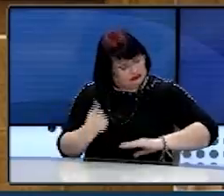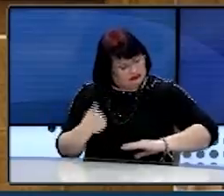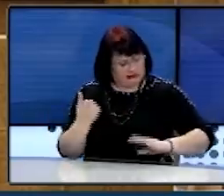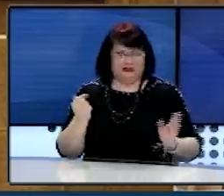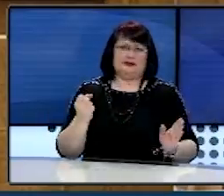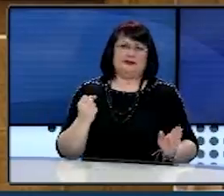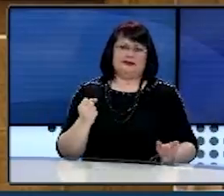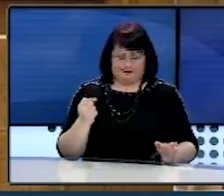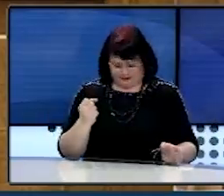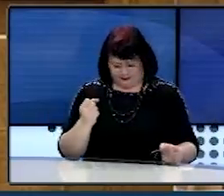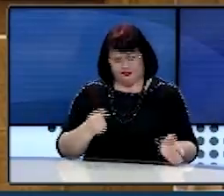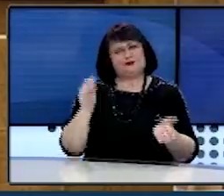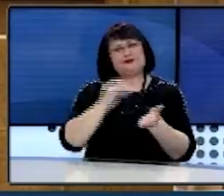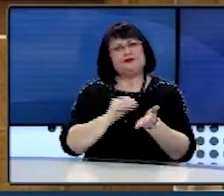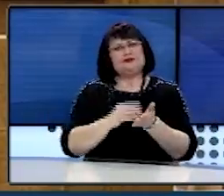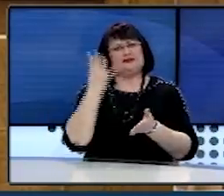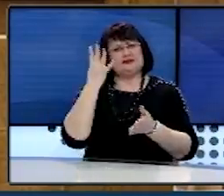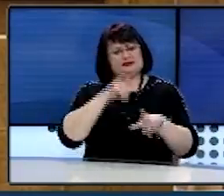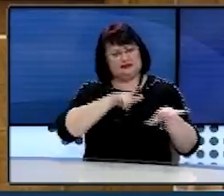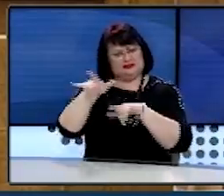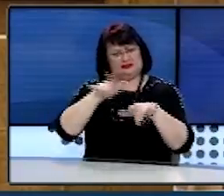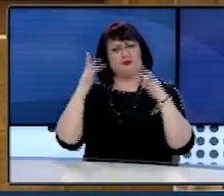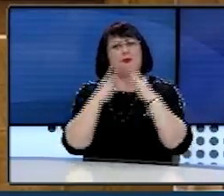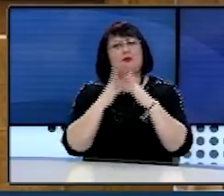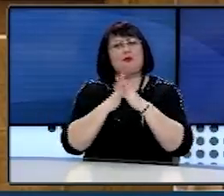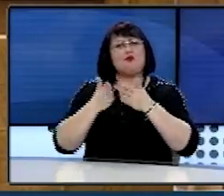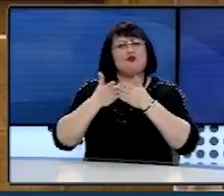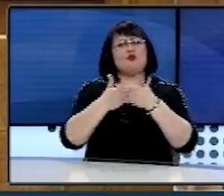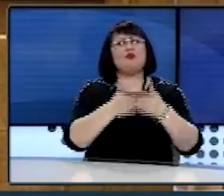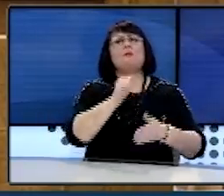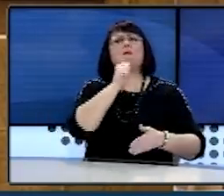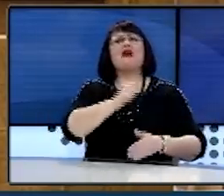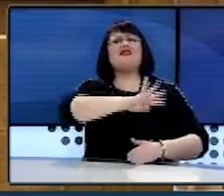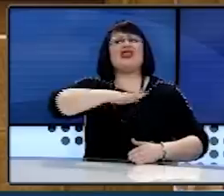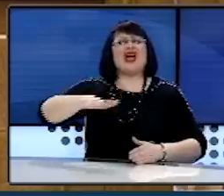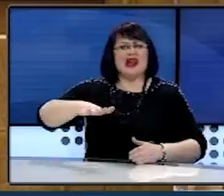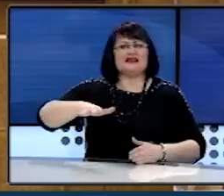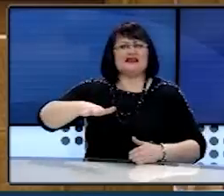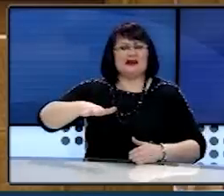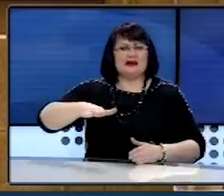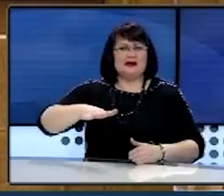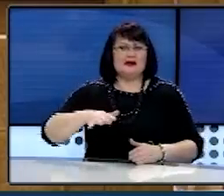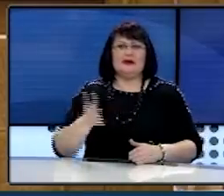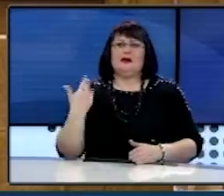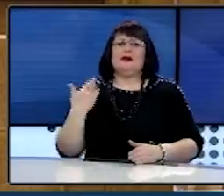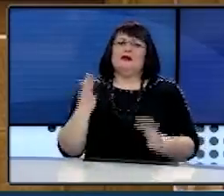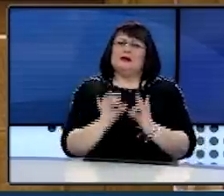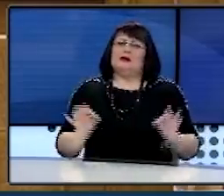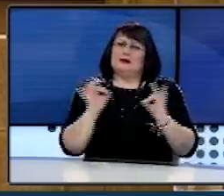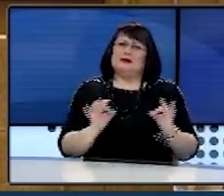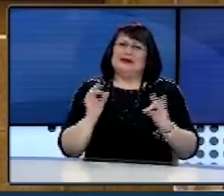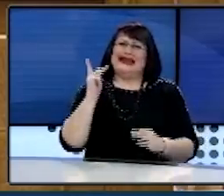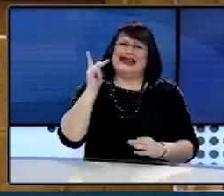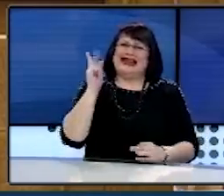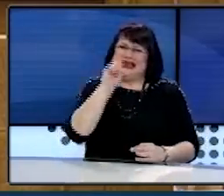άρματα. Έστειλε επίσης 4 μαχητικά αεροσκάφη και φρεγάτες στη Μαύρη Θάλασσα. Και έχει ξεκινήσει αυτή η δουλειά και από την